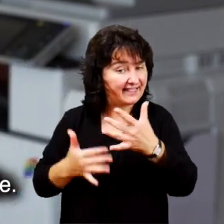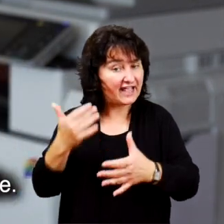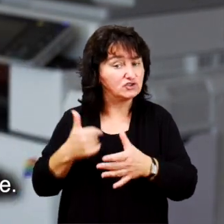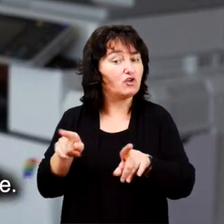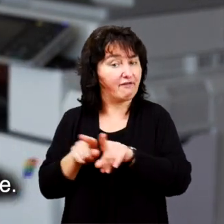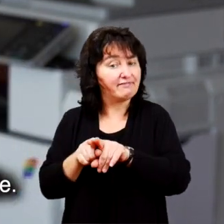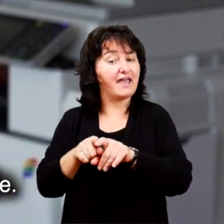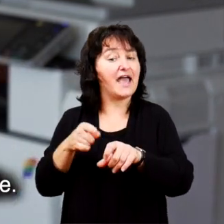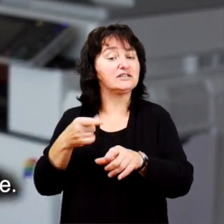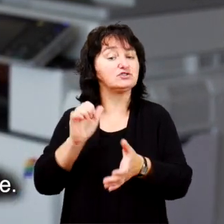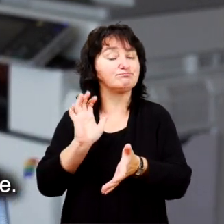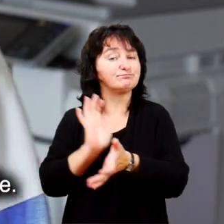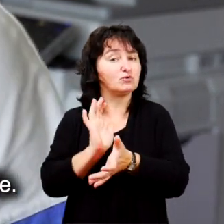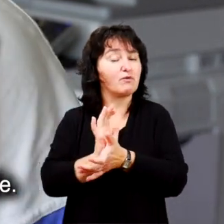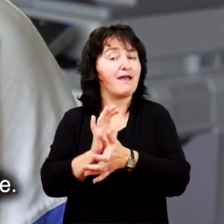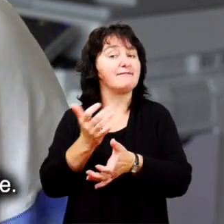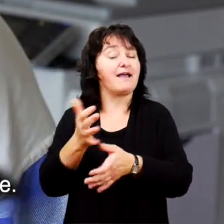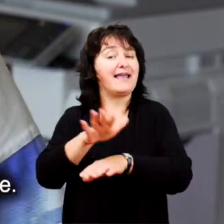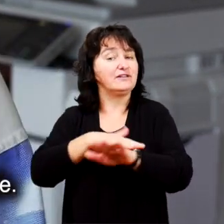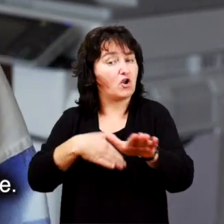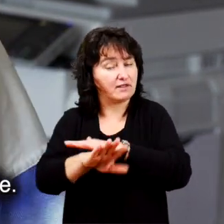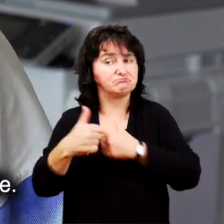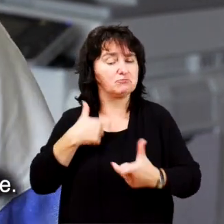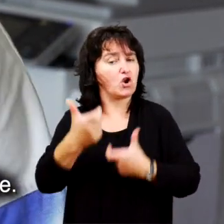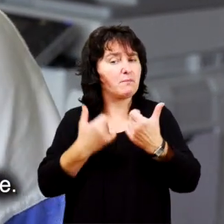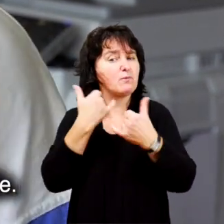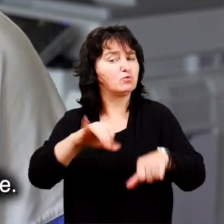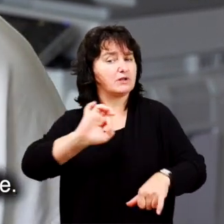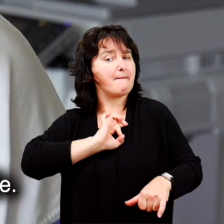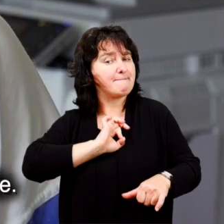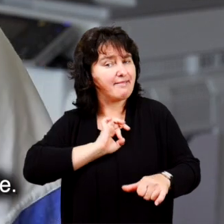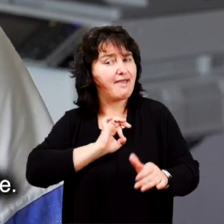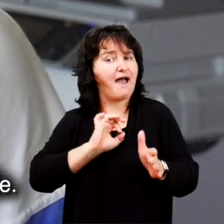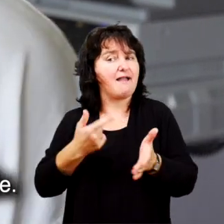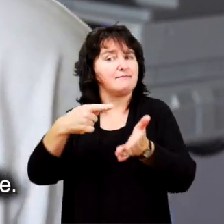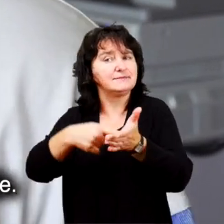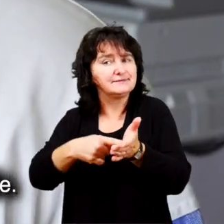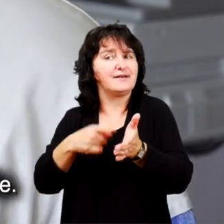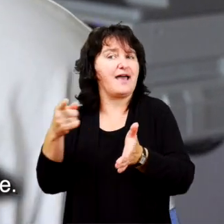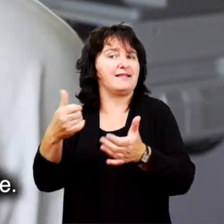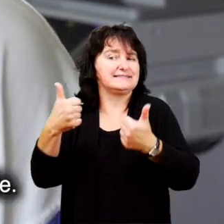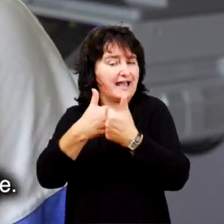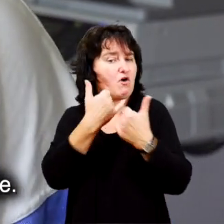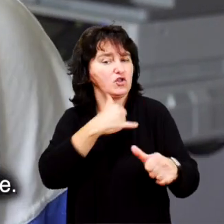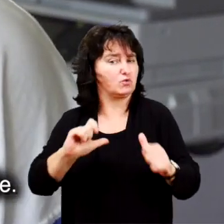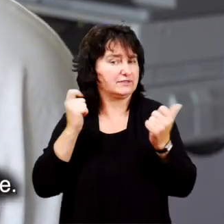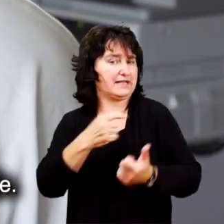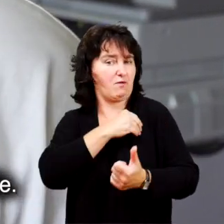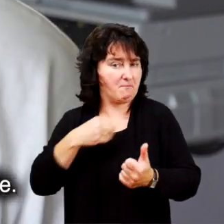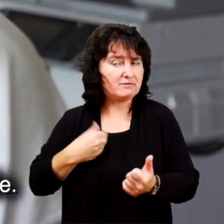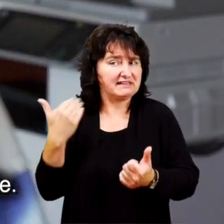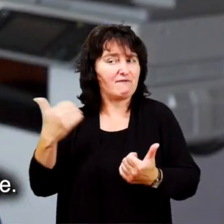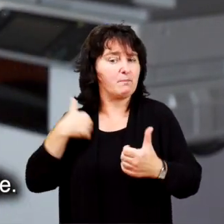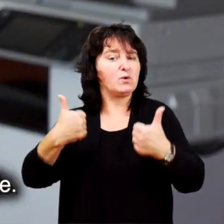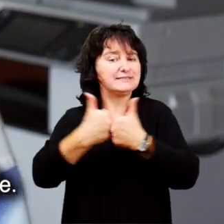informatyczno-intelligatorskiej. Zajmujemy się medalami na zawody różne ogólnopolskie. Przed chwilą mieliśmy właśnie w Czaplinku, mieliśmy